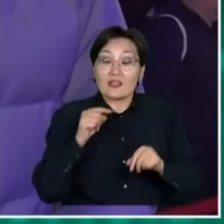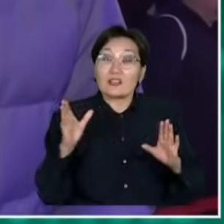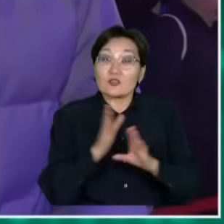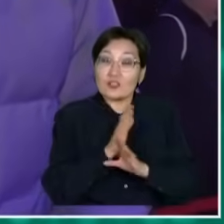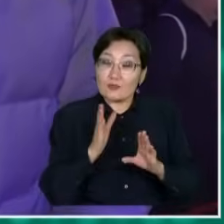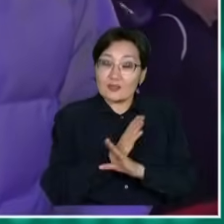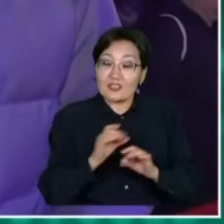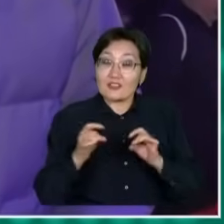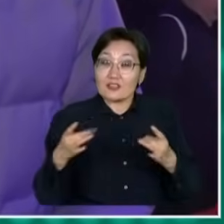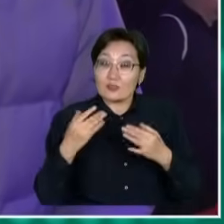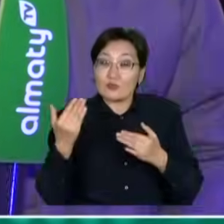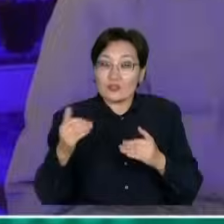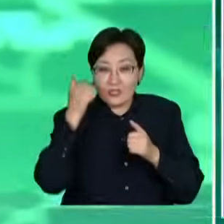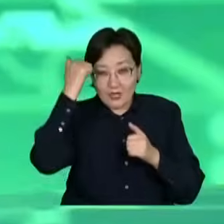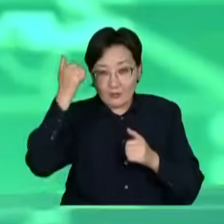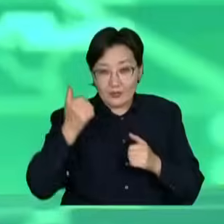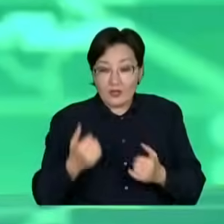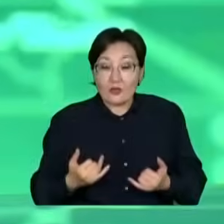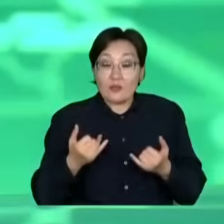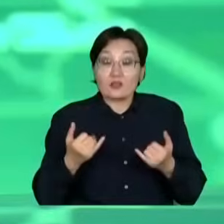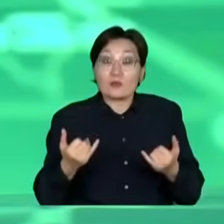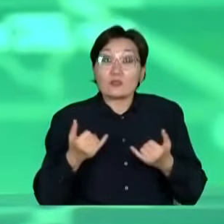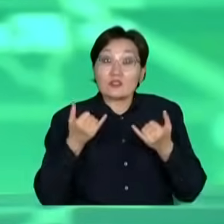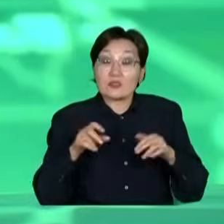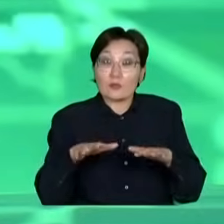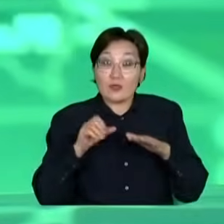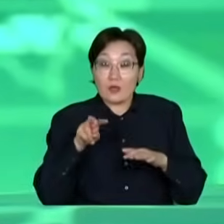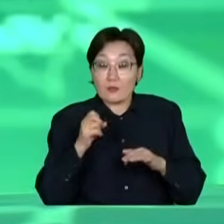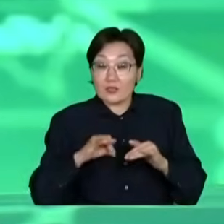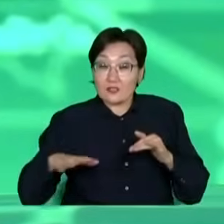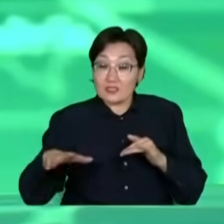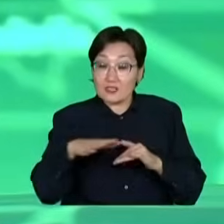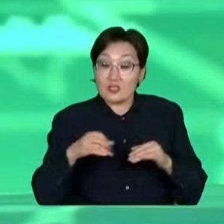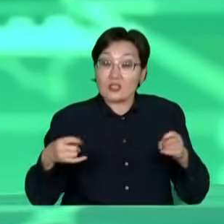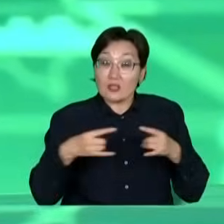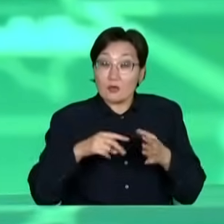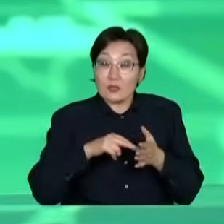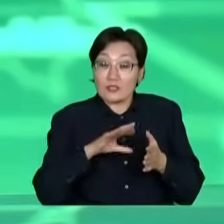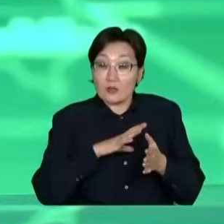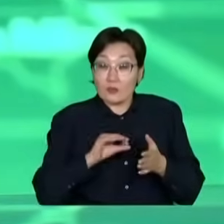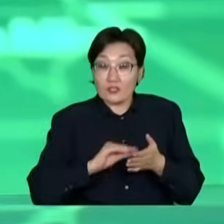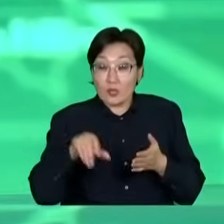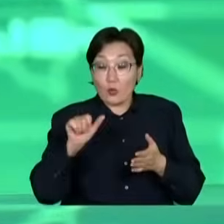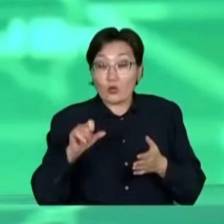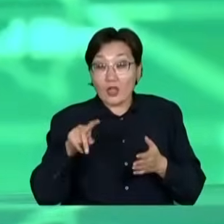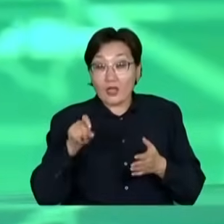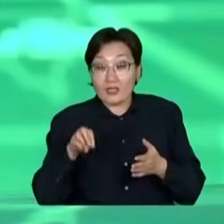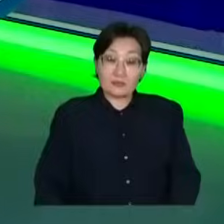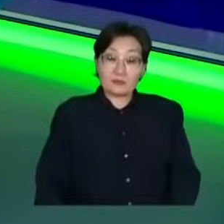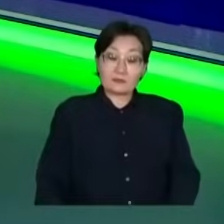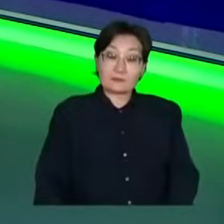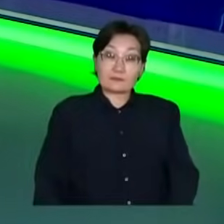атмосфераны жеткізгенің үшін рахмет. Құрметті көрермен, бізбен Абай алаңынан тікелей байланысқа қосылған әріптесім Ұлағат Арғын болды.